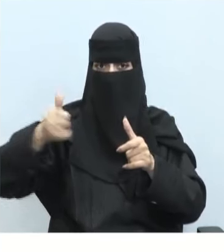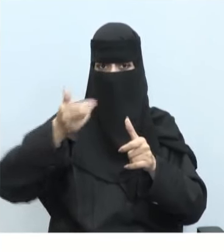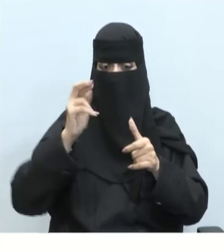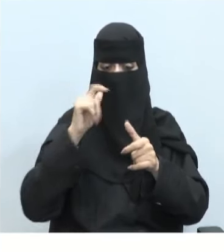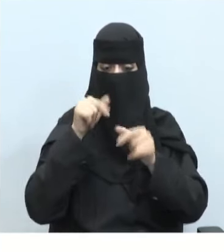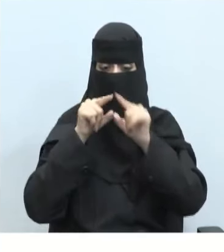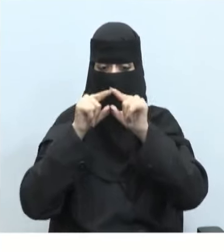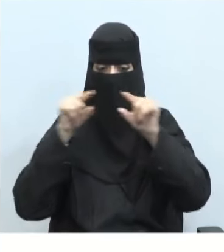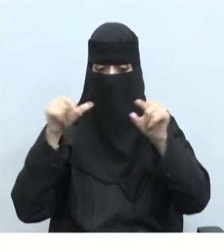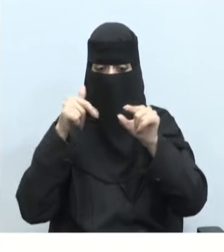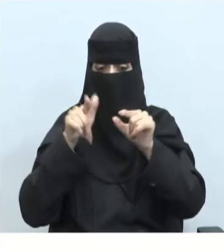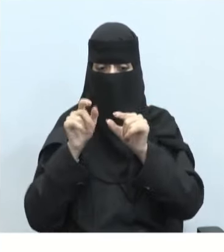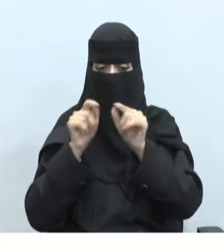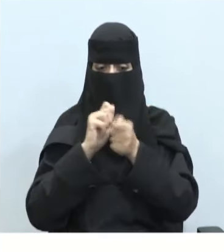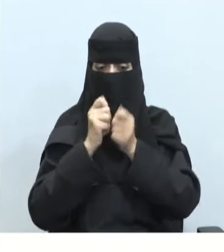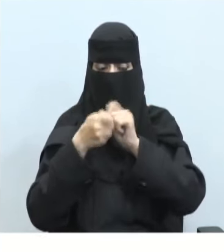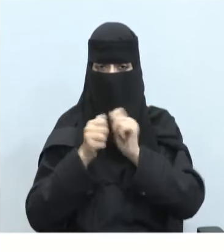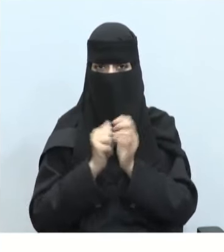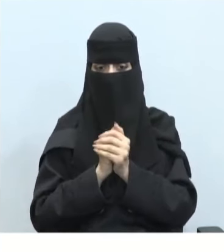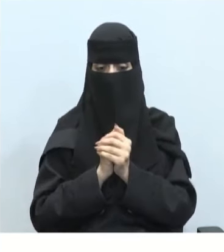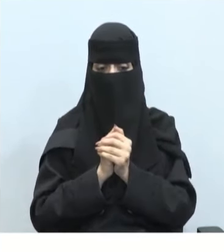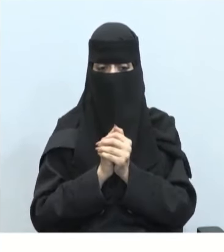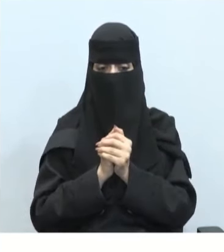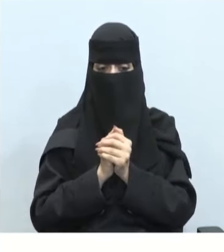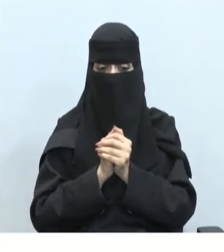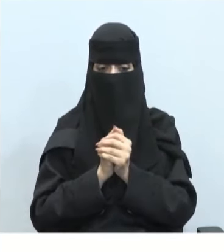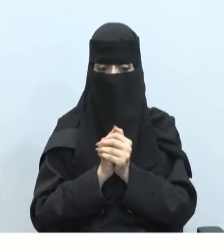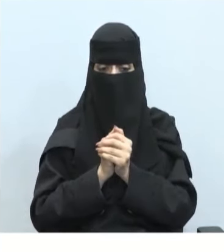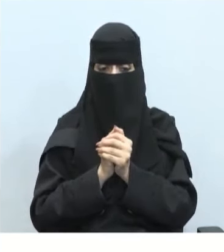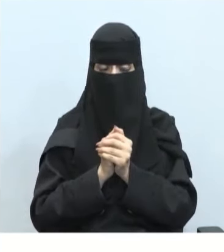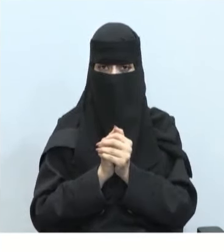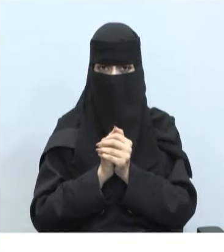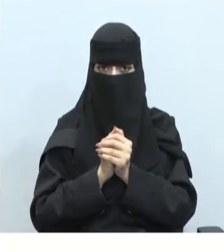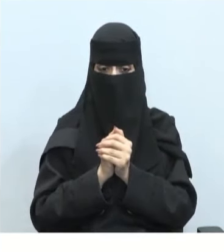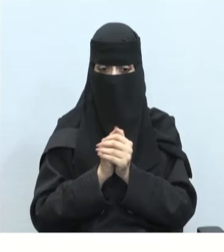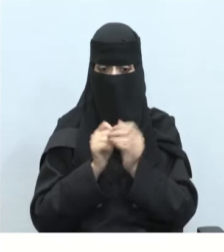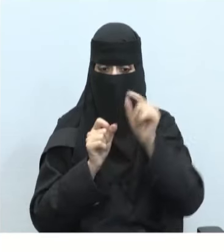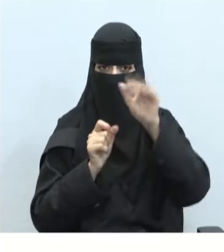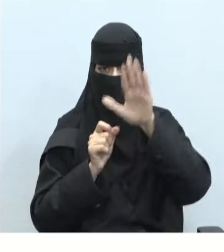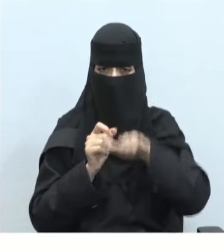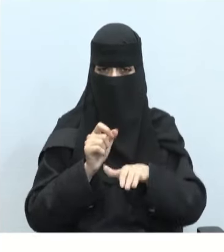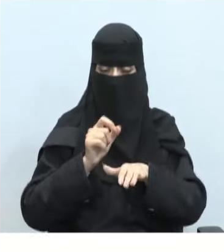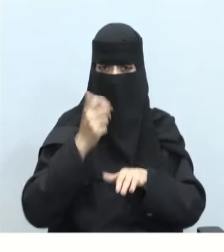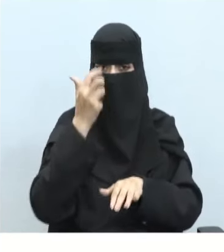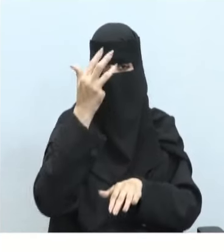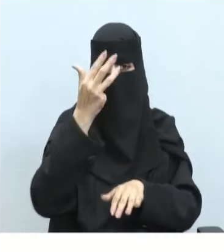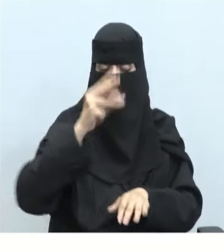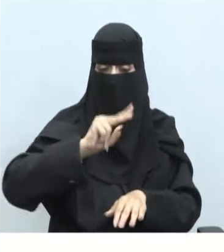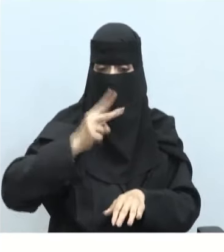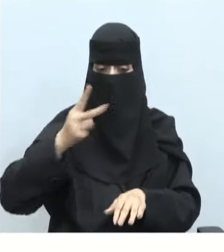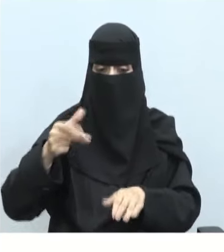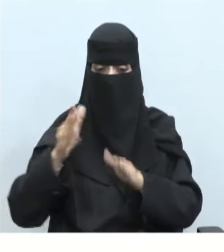محاذاه يمكنك تعديل المحاذاه امامك تقريبا تسعه انواع